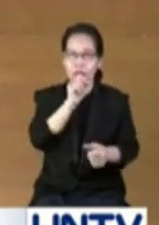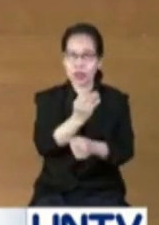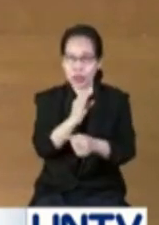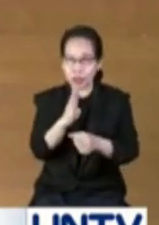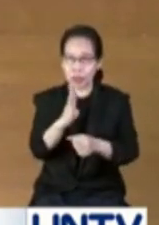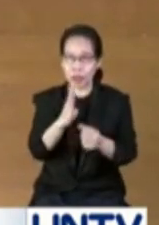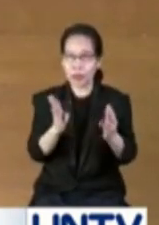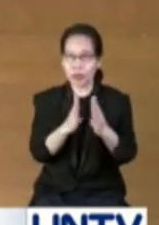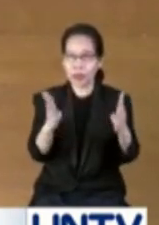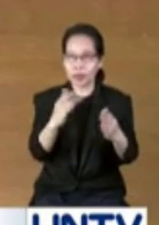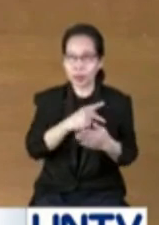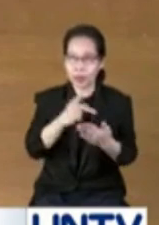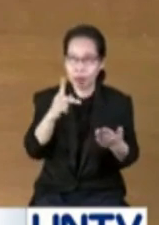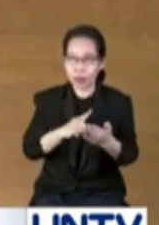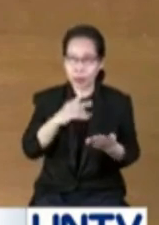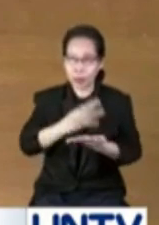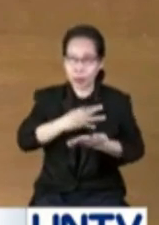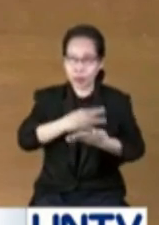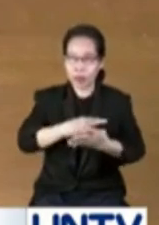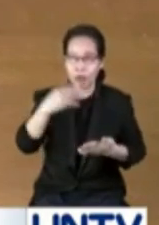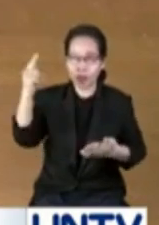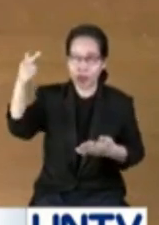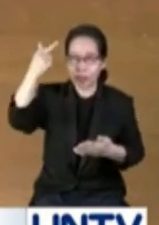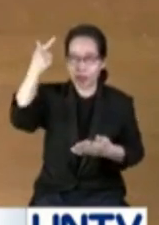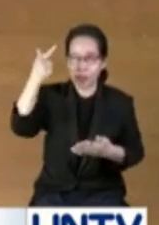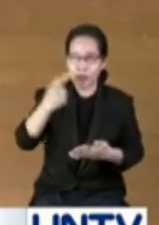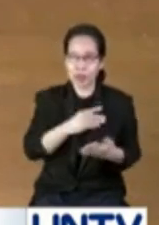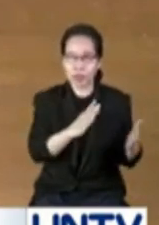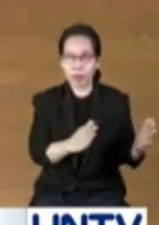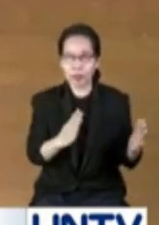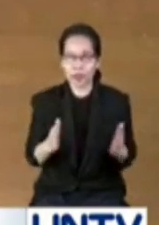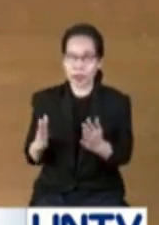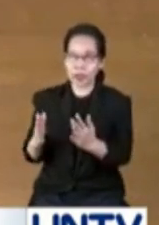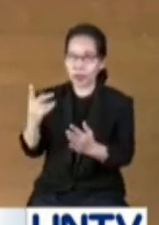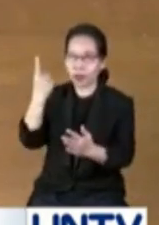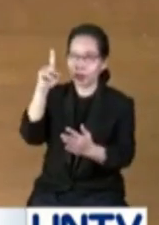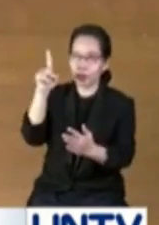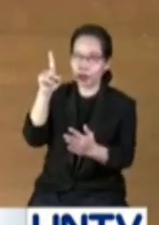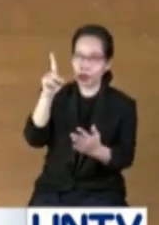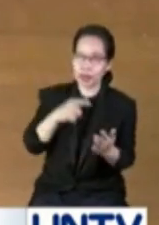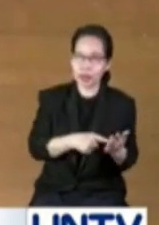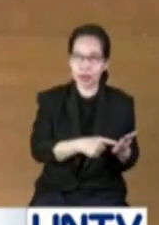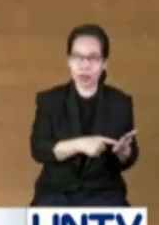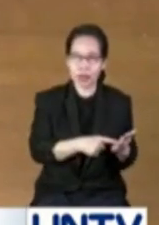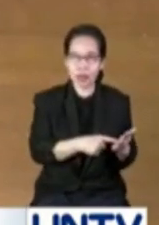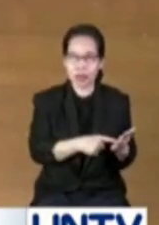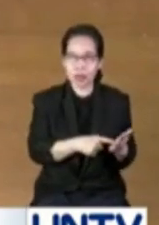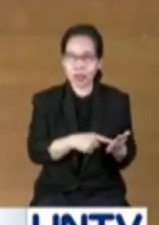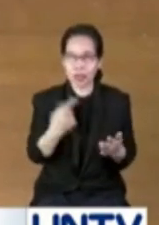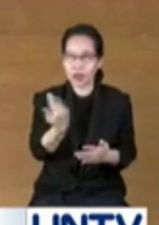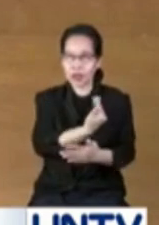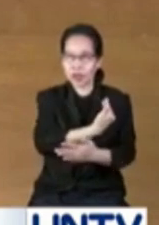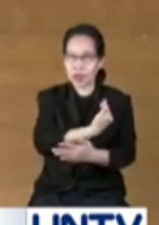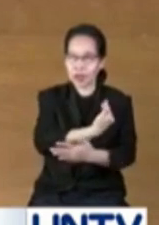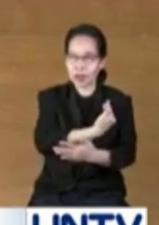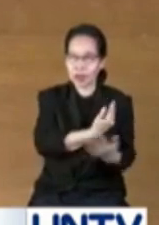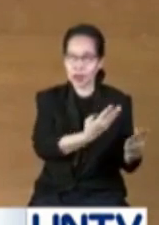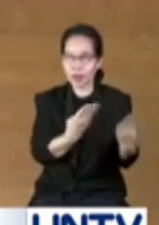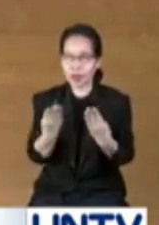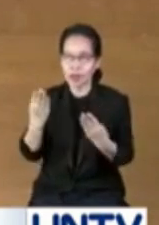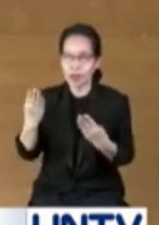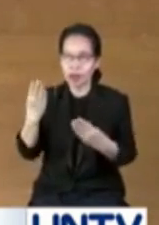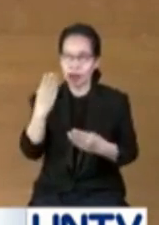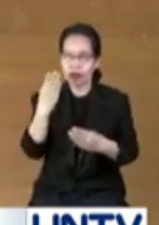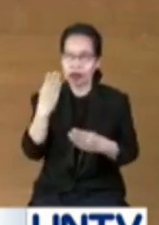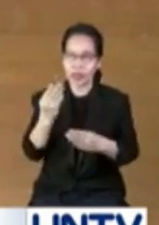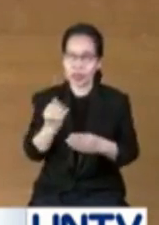ng pondo ng pamahalaan ay inilaan para sa mga ito. Sa ating pagtahak sa kaunlaran, walang